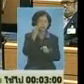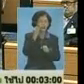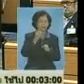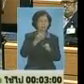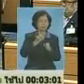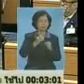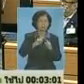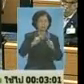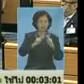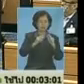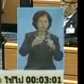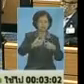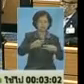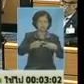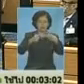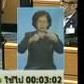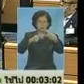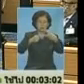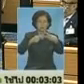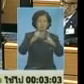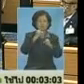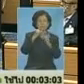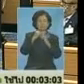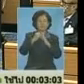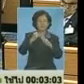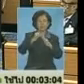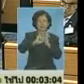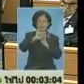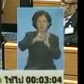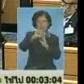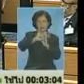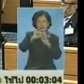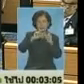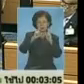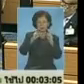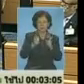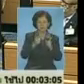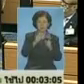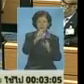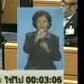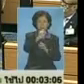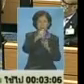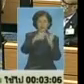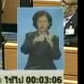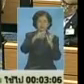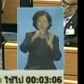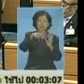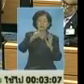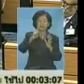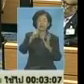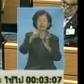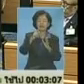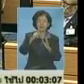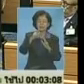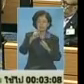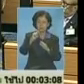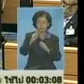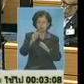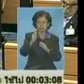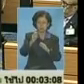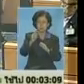รท่านเฉลิมครับจังหวัดเชียงใหม่ครับวงเล็บครับสันป่าตองตามโครงการบ้านเอื้ออาทรระ